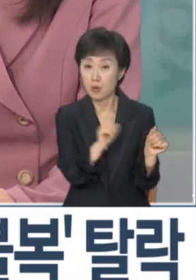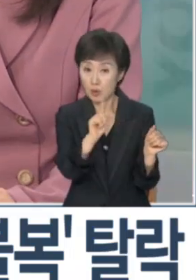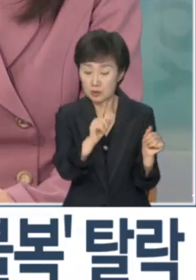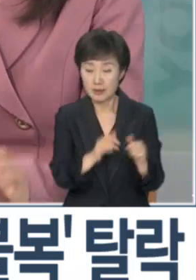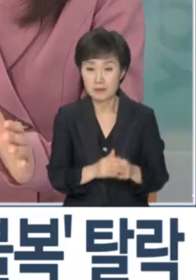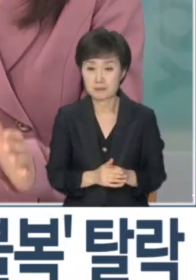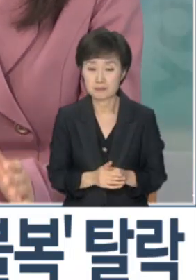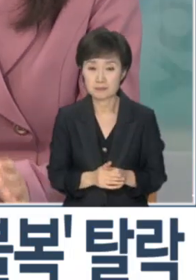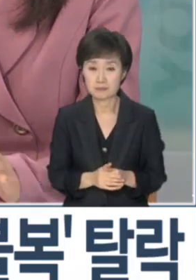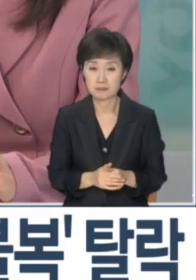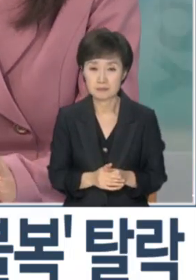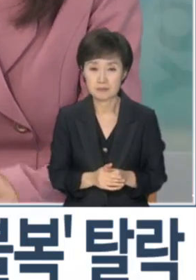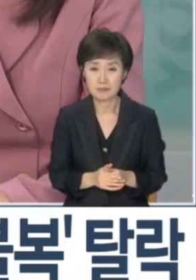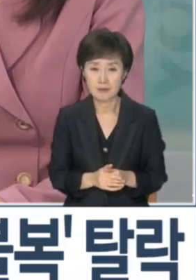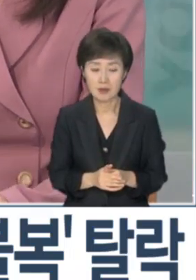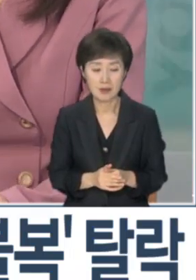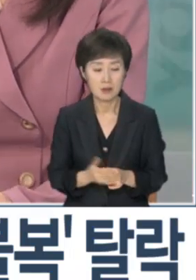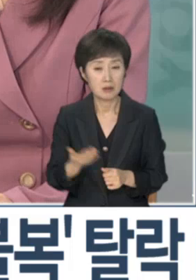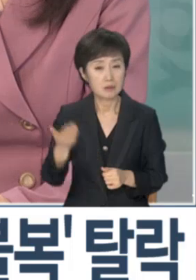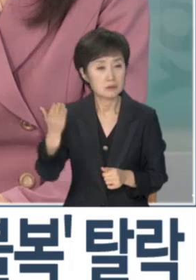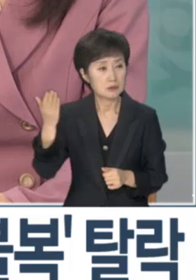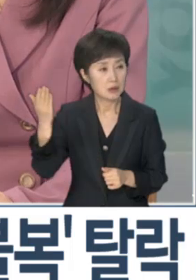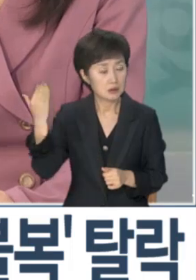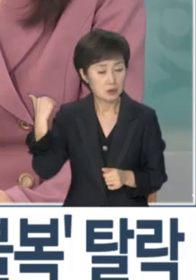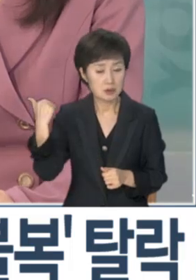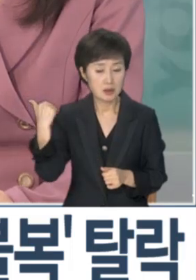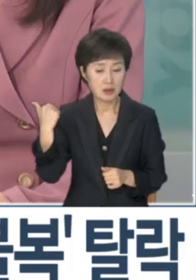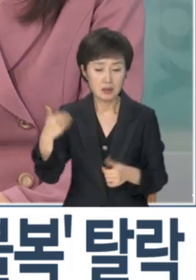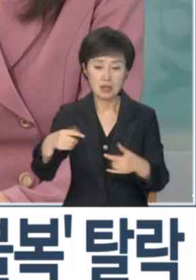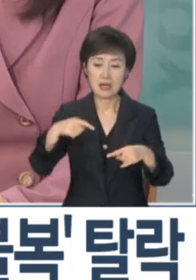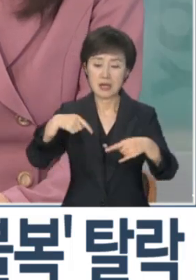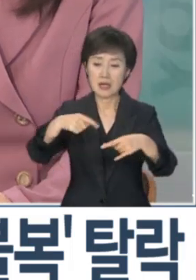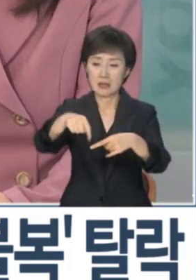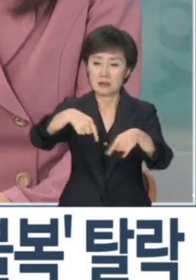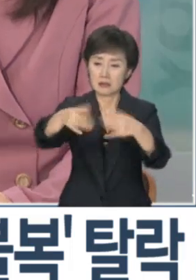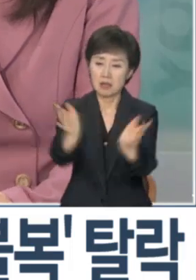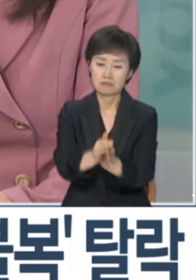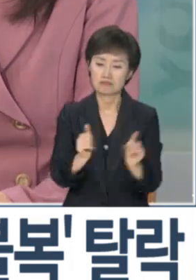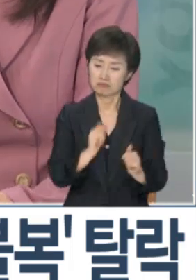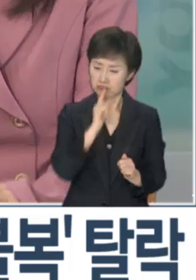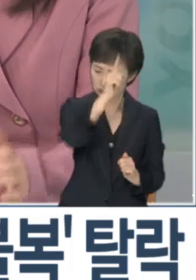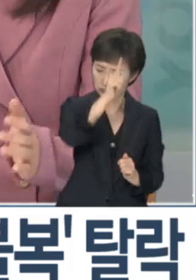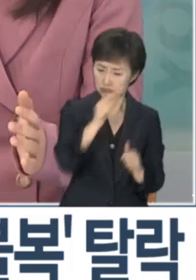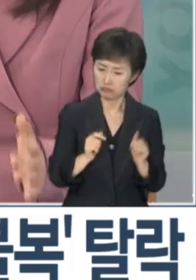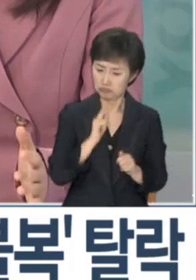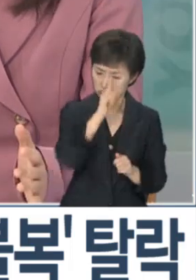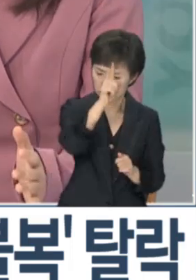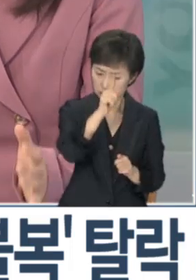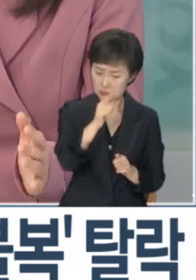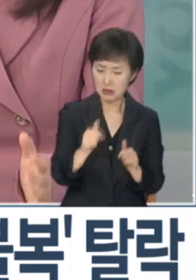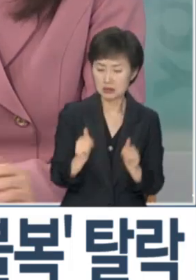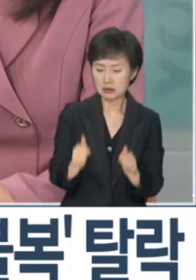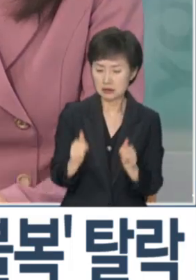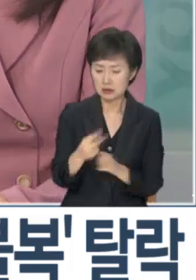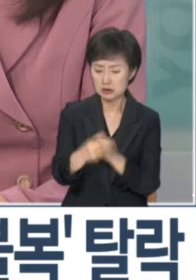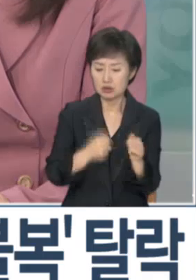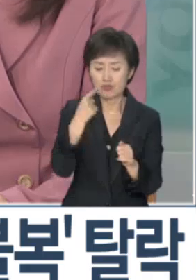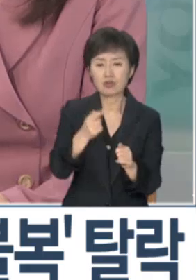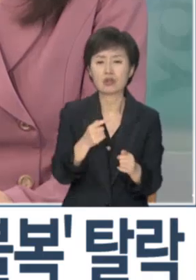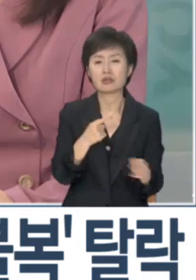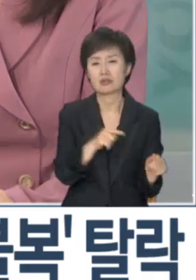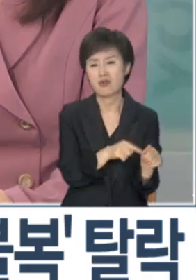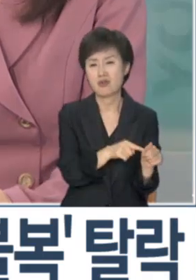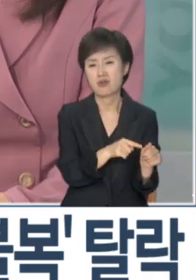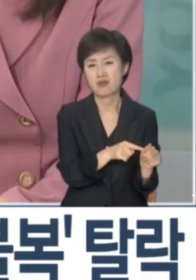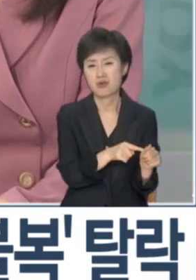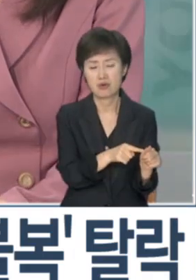경우에는 단순히 가처분만 제기를 한 것이 아니라 당을 향해서 또 민사소송까지 제기를 해서 2년 6개월 정도 소송을 끌었던 부분